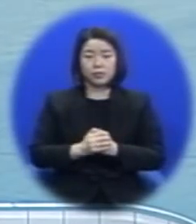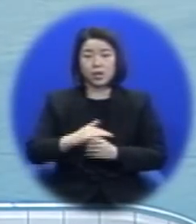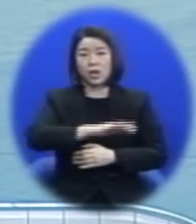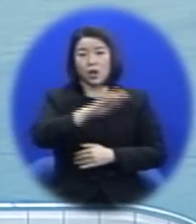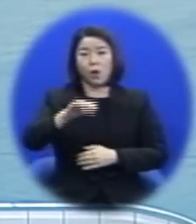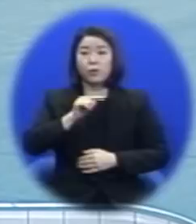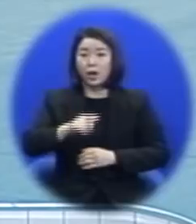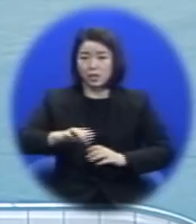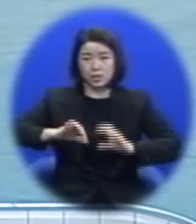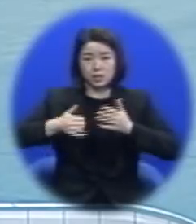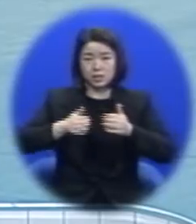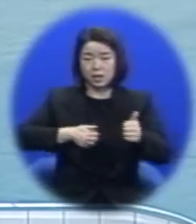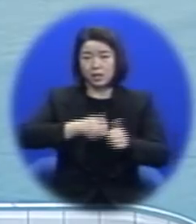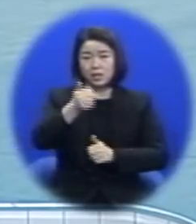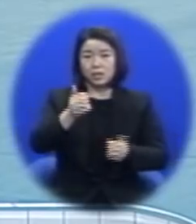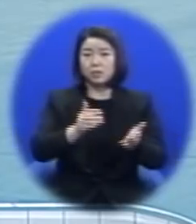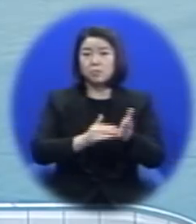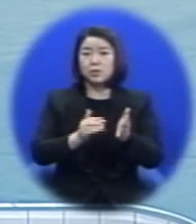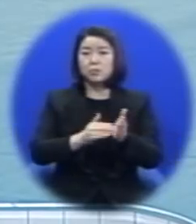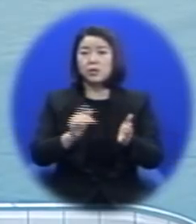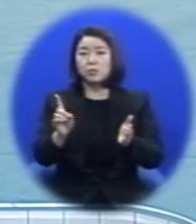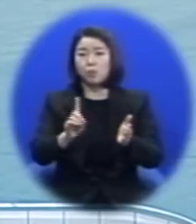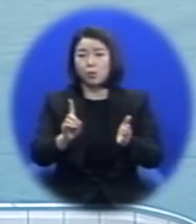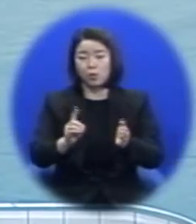우리가 이 세상을 이기는 비밀이 뭡니까?